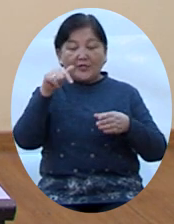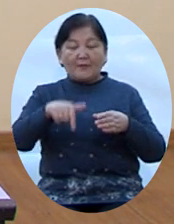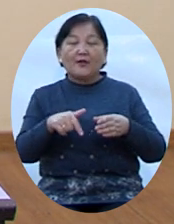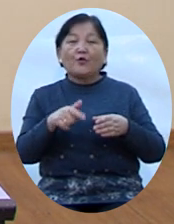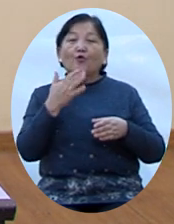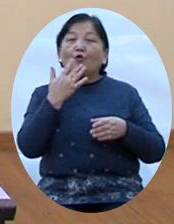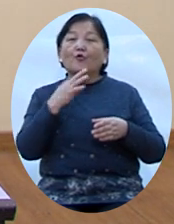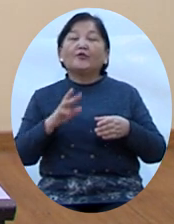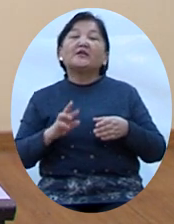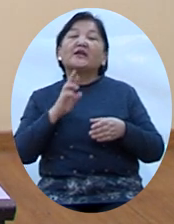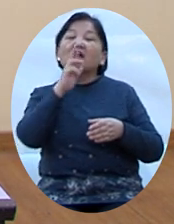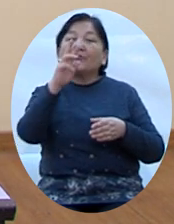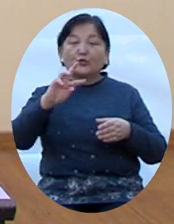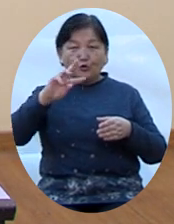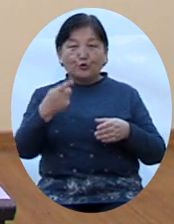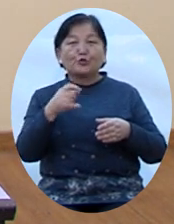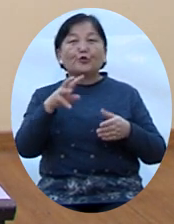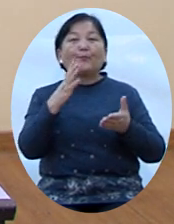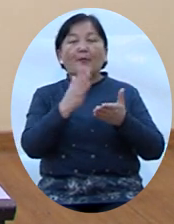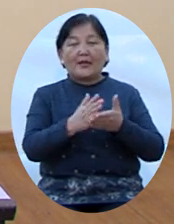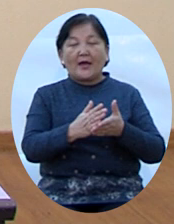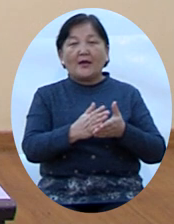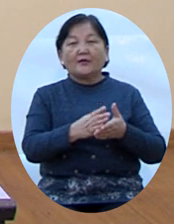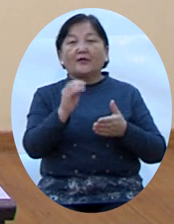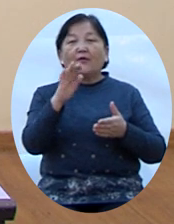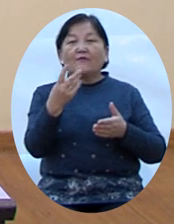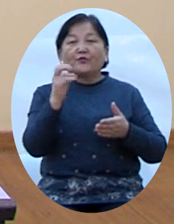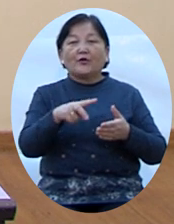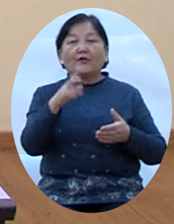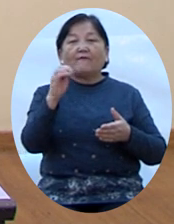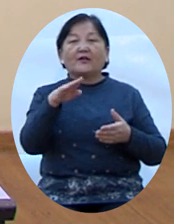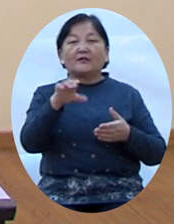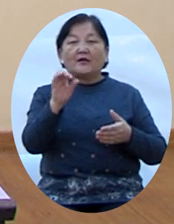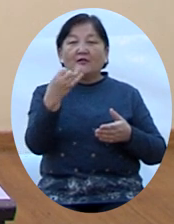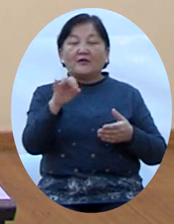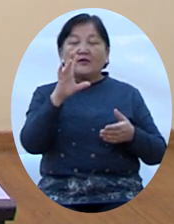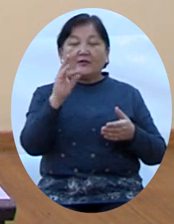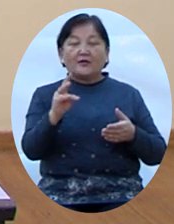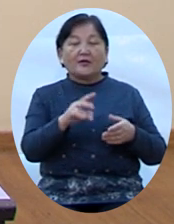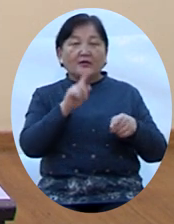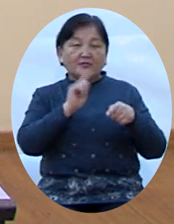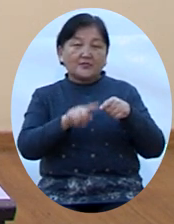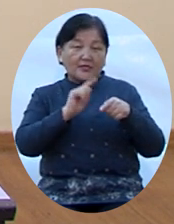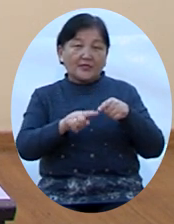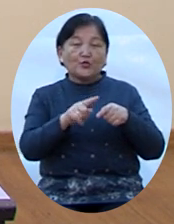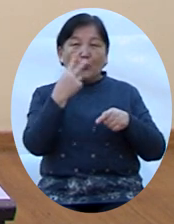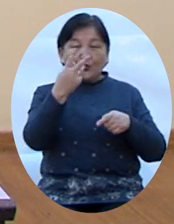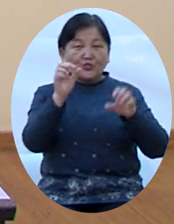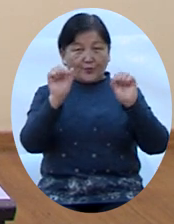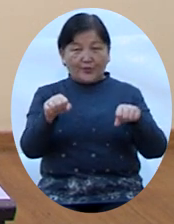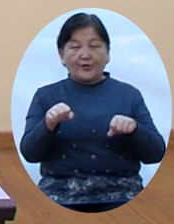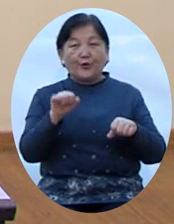үзүүлдэг шинж чанартай байх нэ. Тэгэхээр бид нар эндээс пенолфетилений суурийн уусмалыг танихад ашиглах боломжтой байх нь.